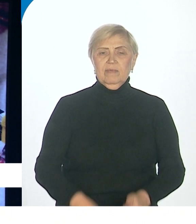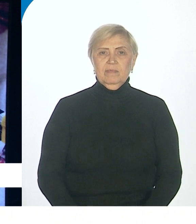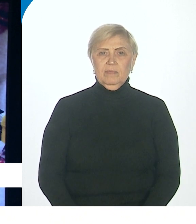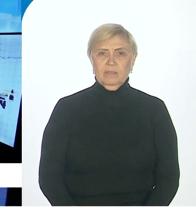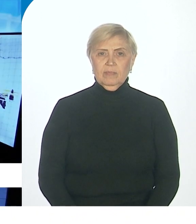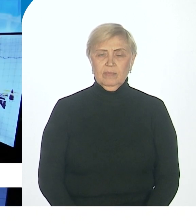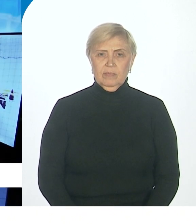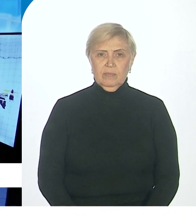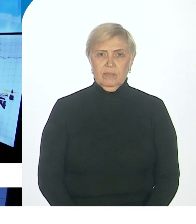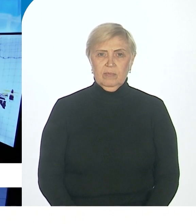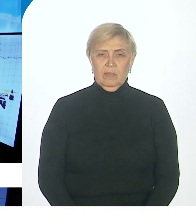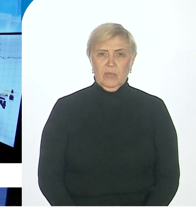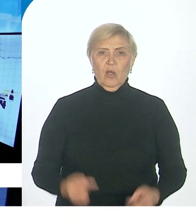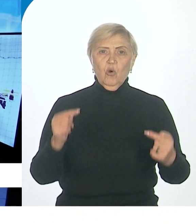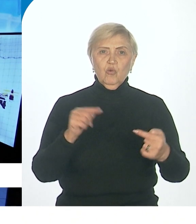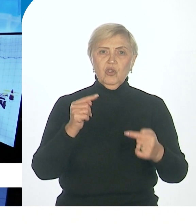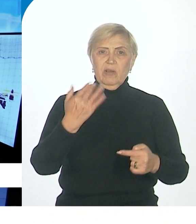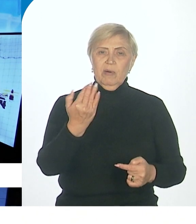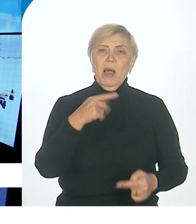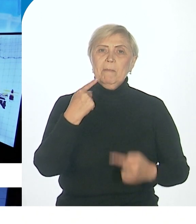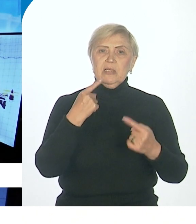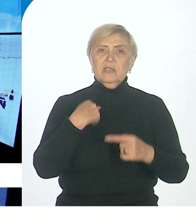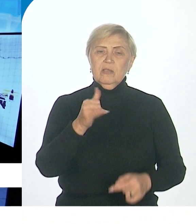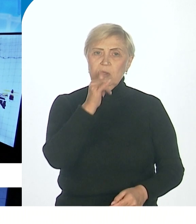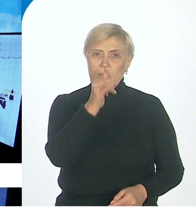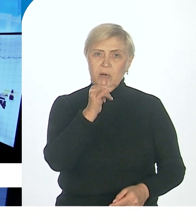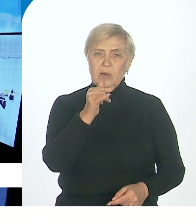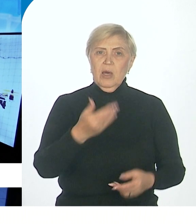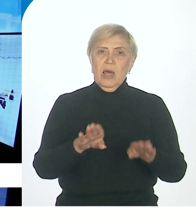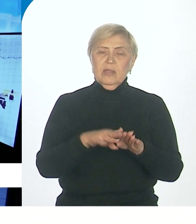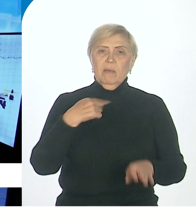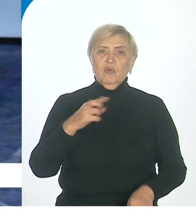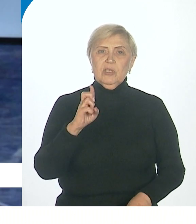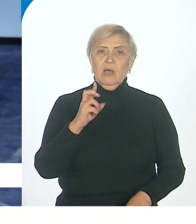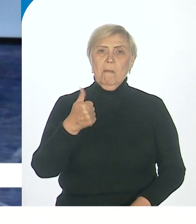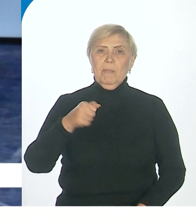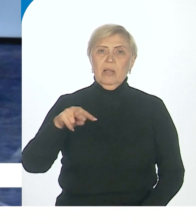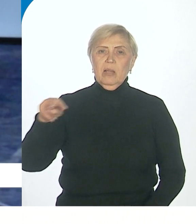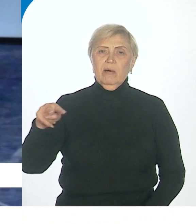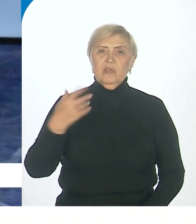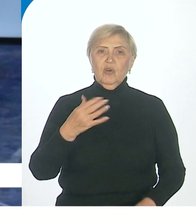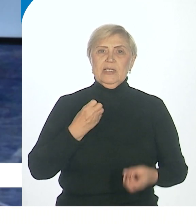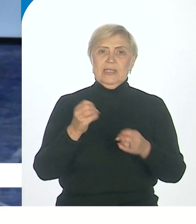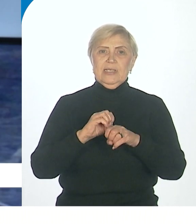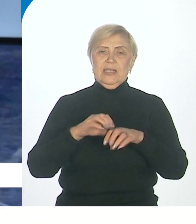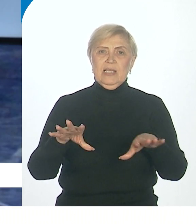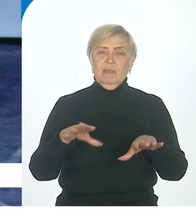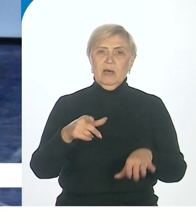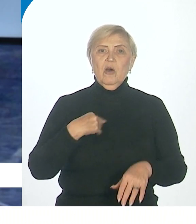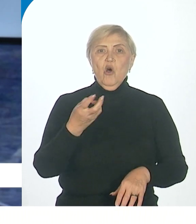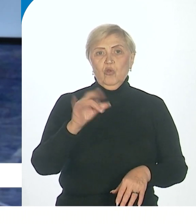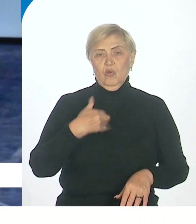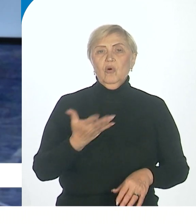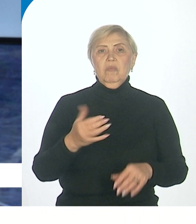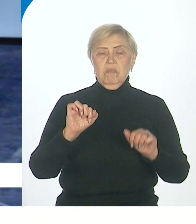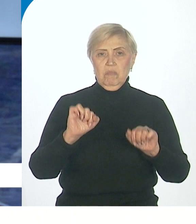ну, точно вам не подскажу, потому что там по баллам все идет, балловая система. Но чисто теоретически может на